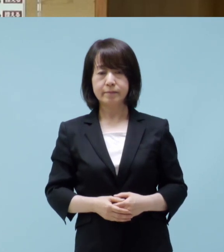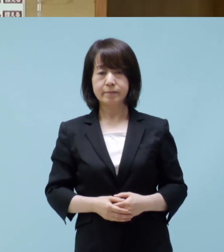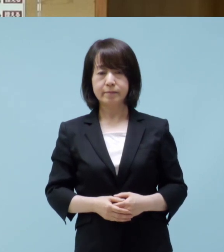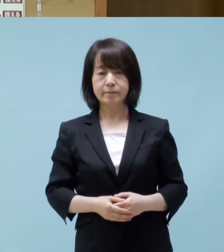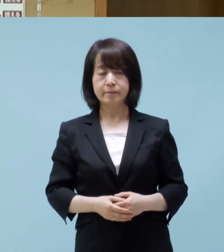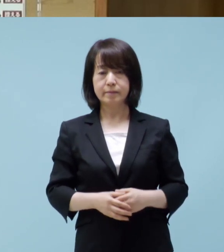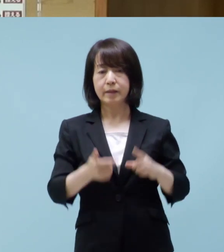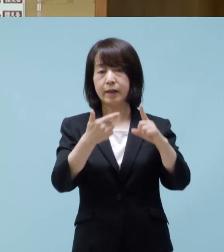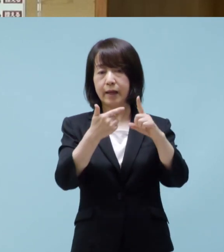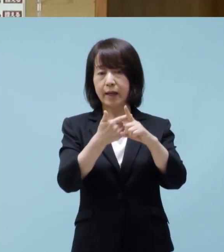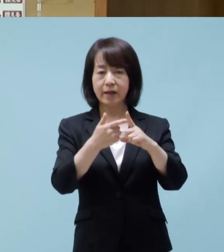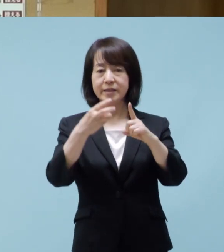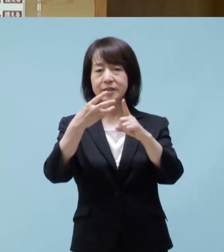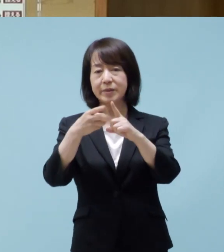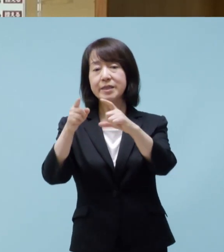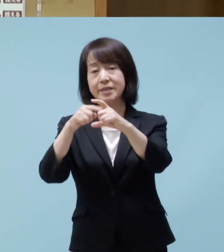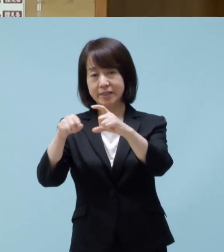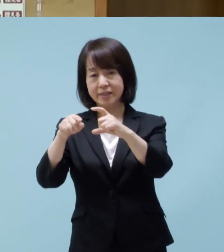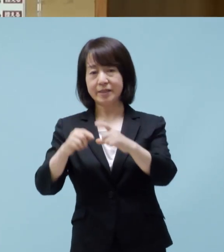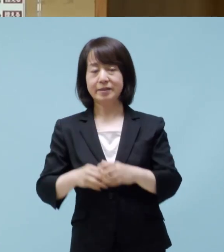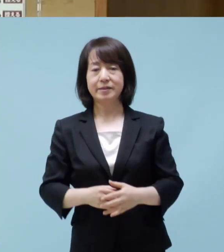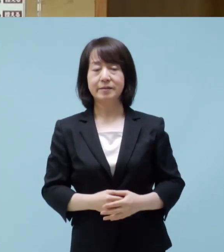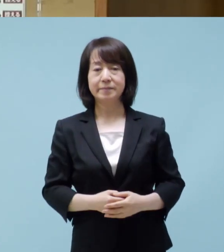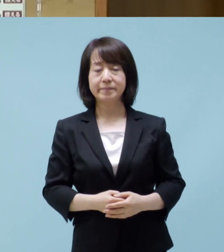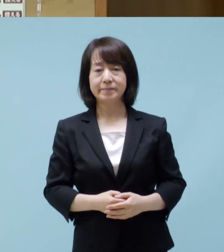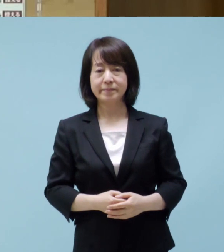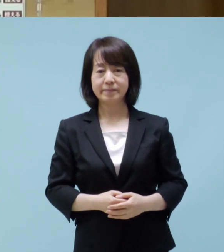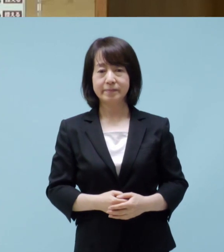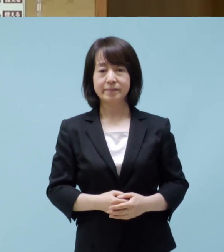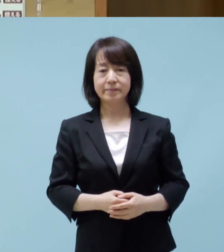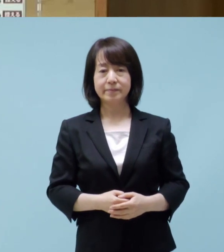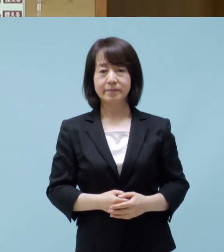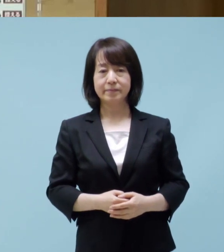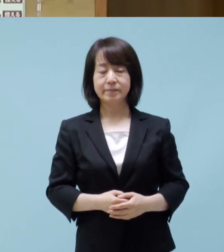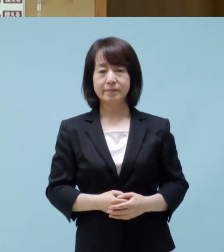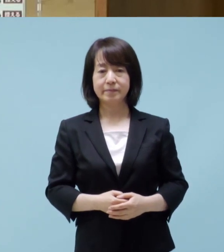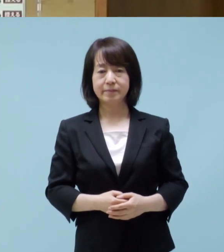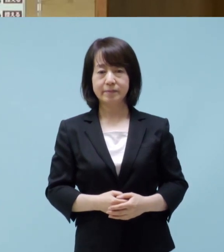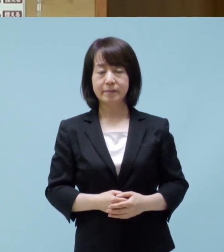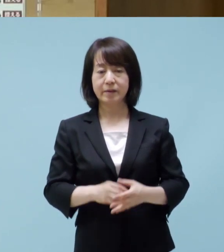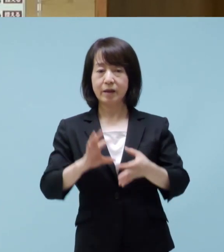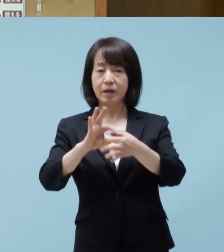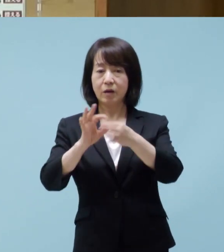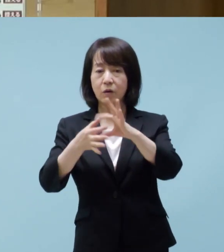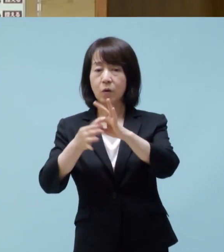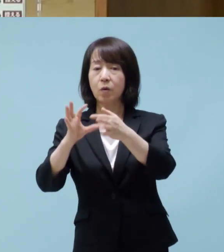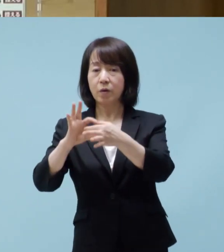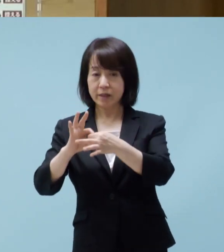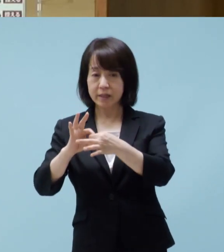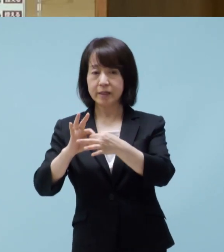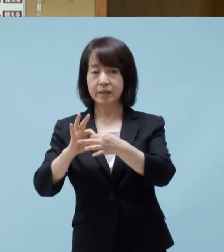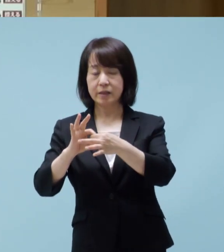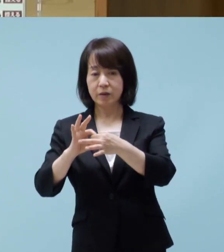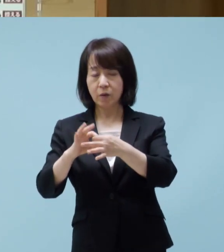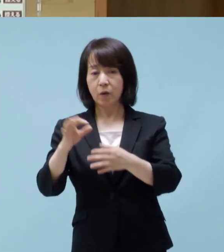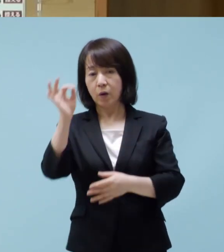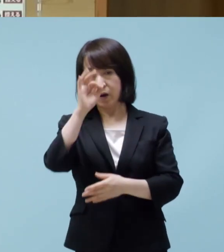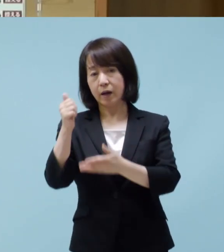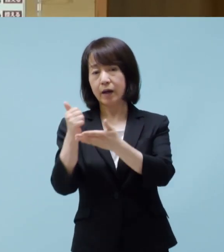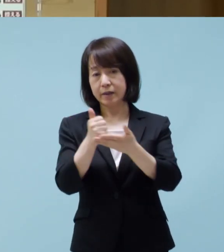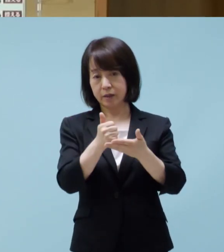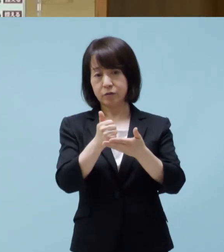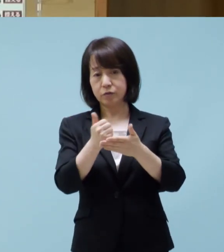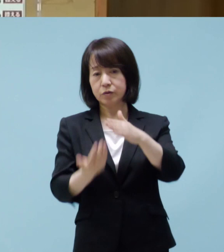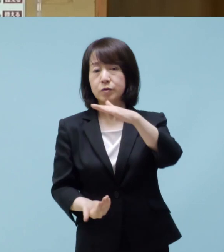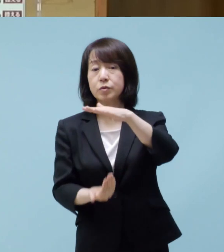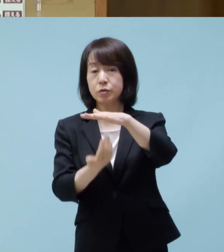HBC の竹村と申します。今の五輪の、観客上限に関してなんですけれども、